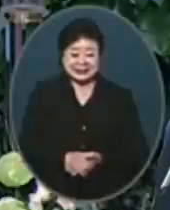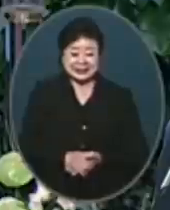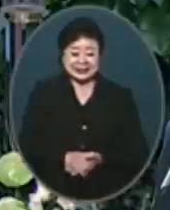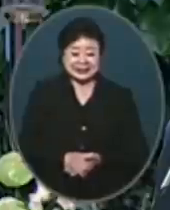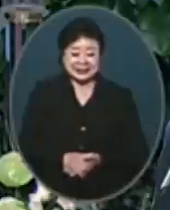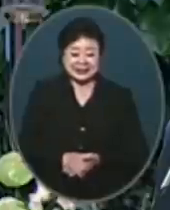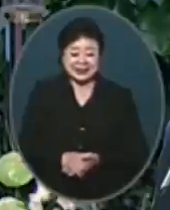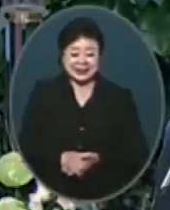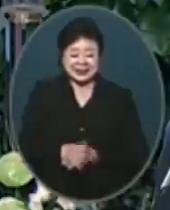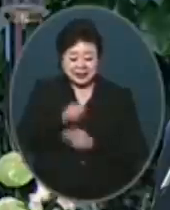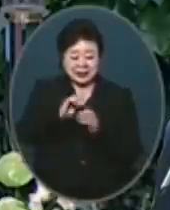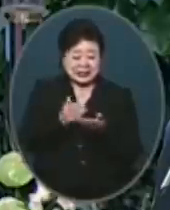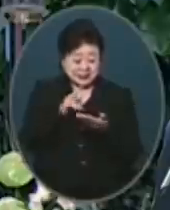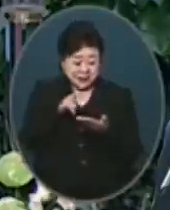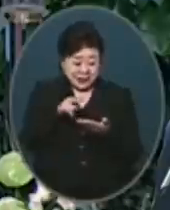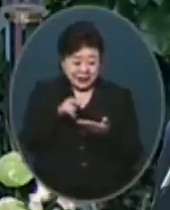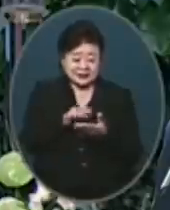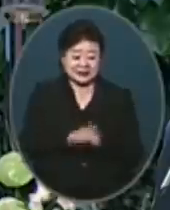성경에